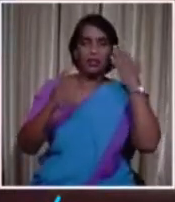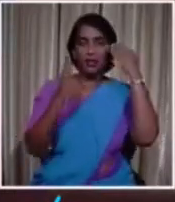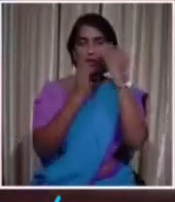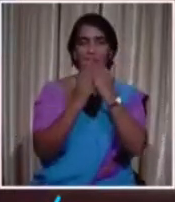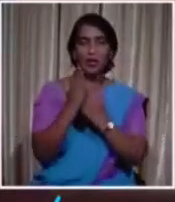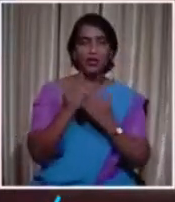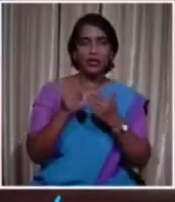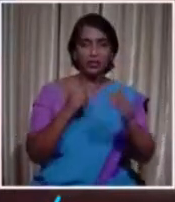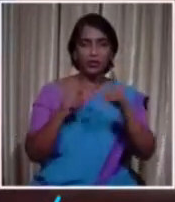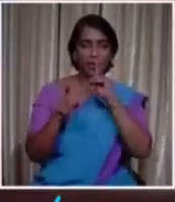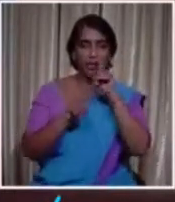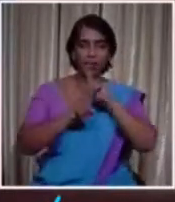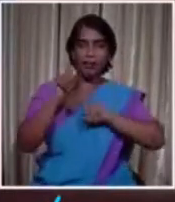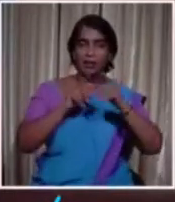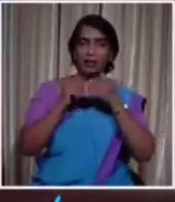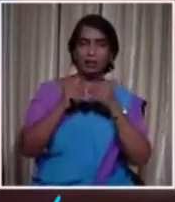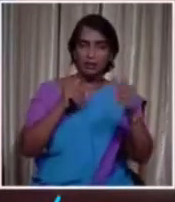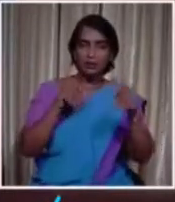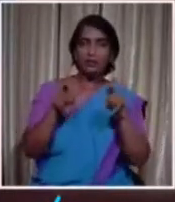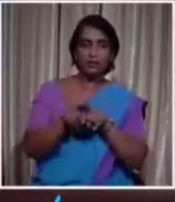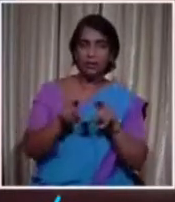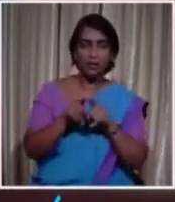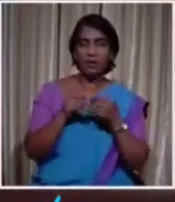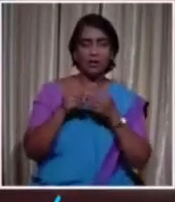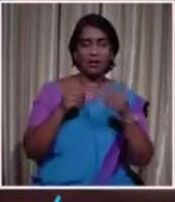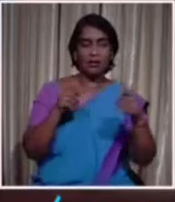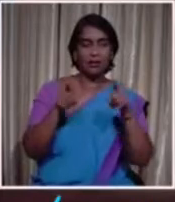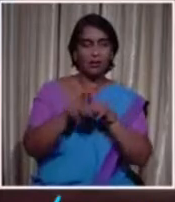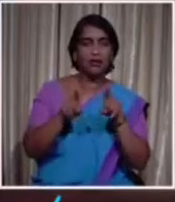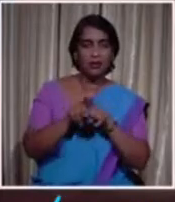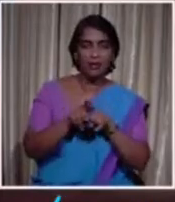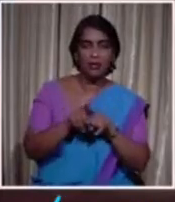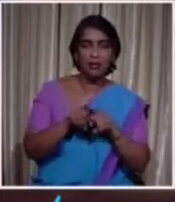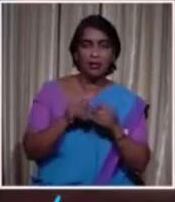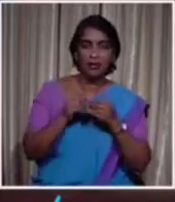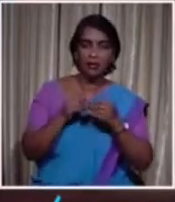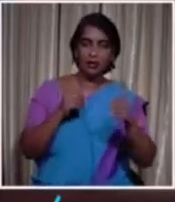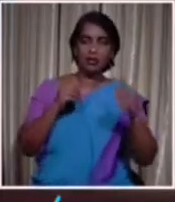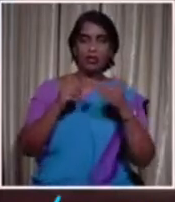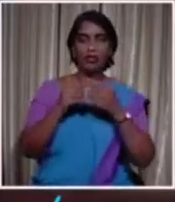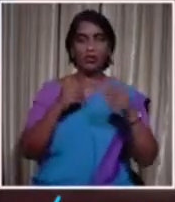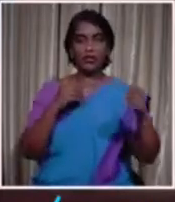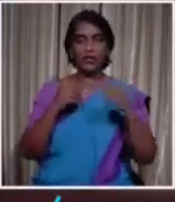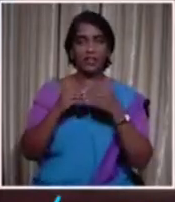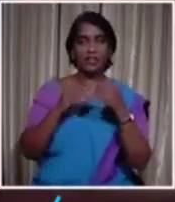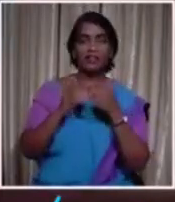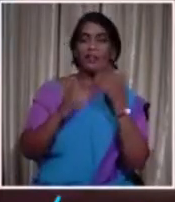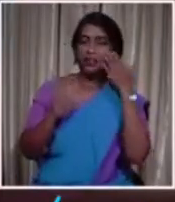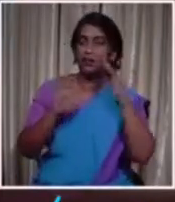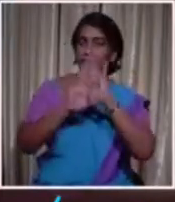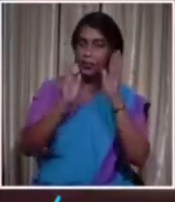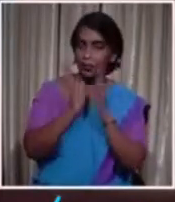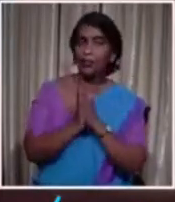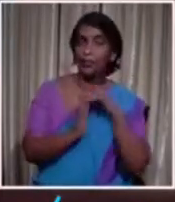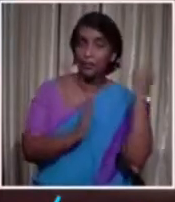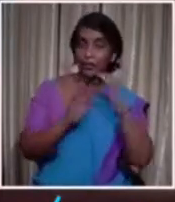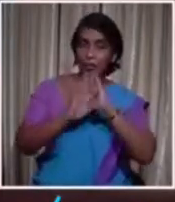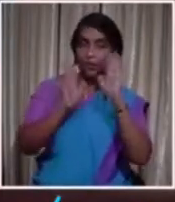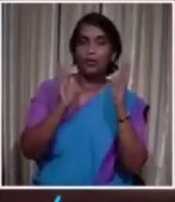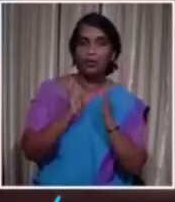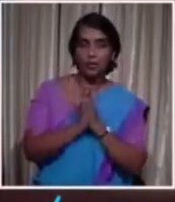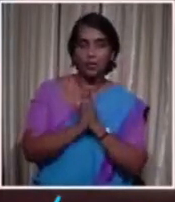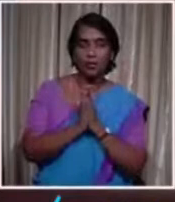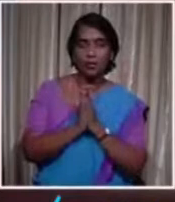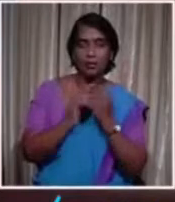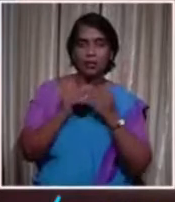කරන්න සභාගත කරන්න කියලා ඉල්ලා හිටිමි මේ කෙටි වේලාව තුලදී සමස්ත කතාව ඉදිරිපත් කරන්නට නොහැකි වීම